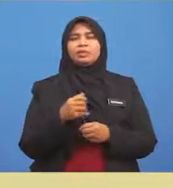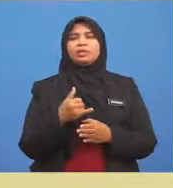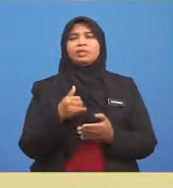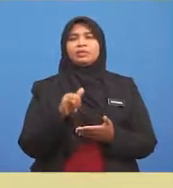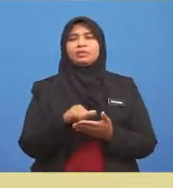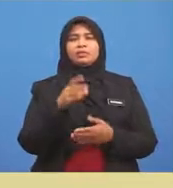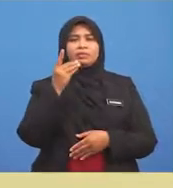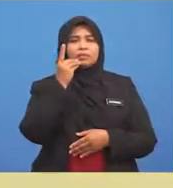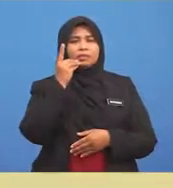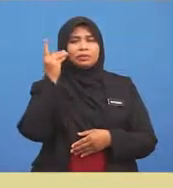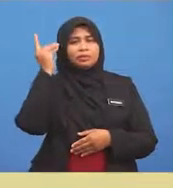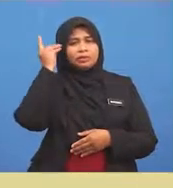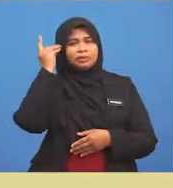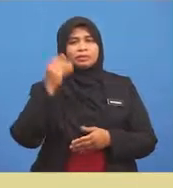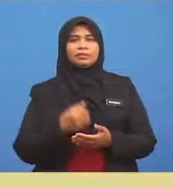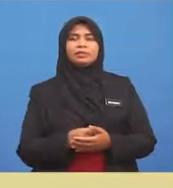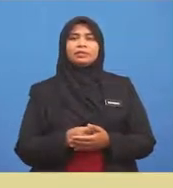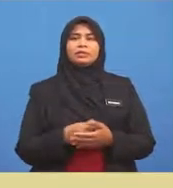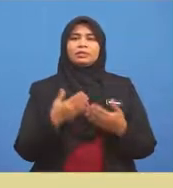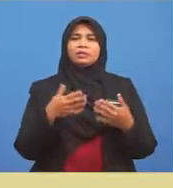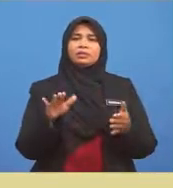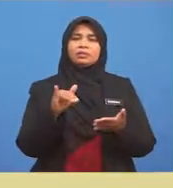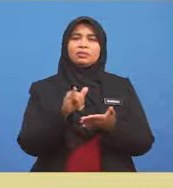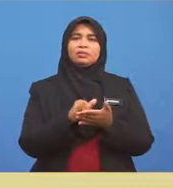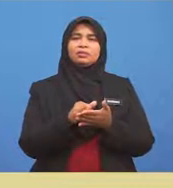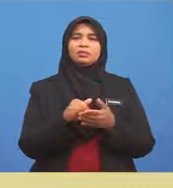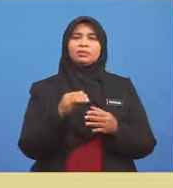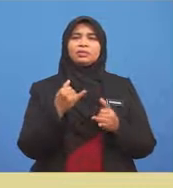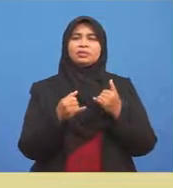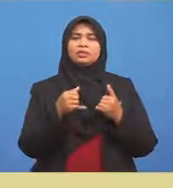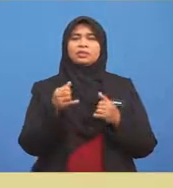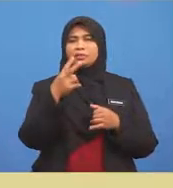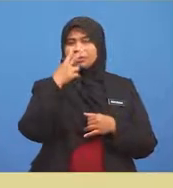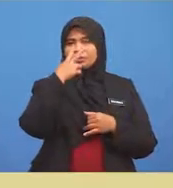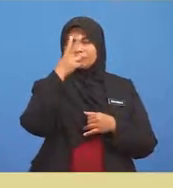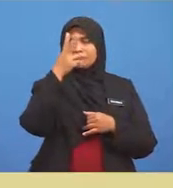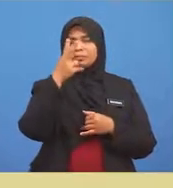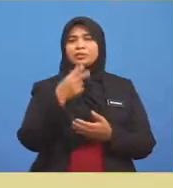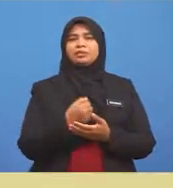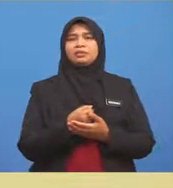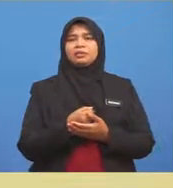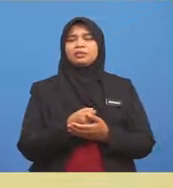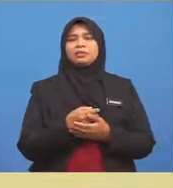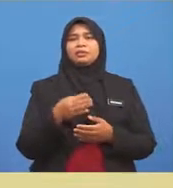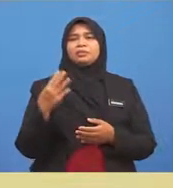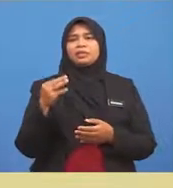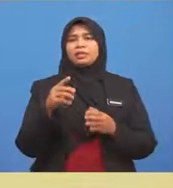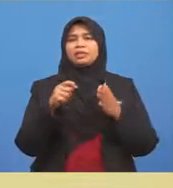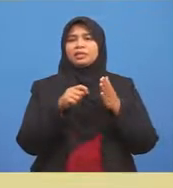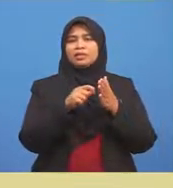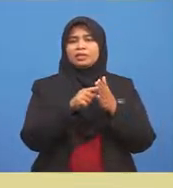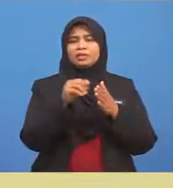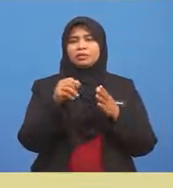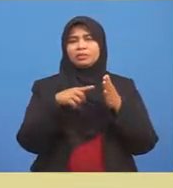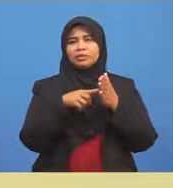iaitu dewasa. Kemudian, jika kamu nampak dari keadaan mereka tanda-tanda yang